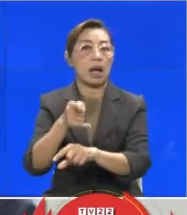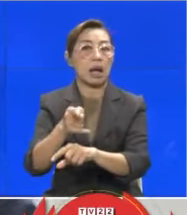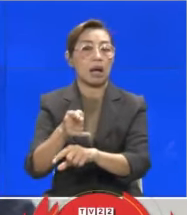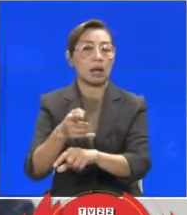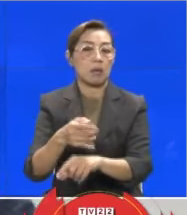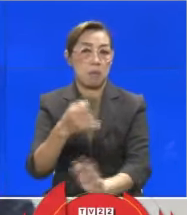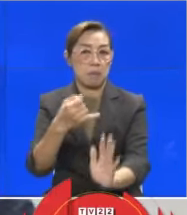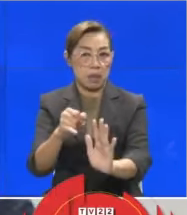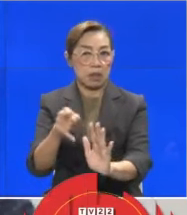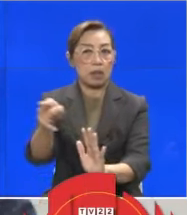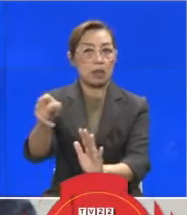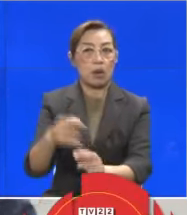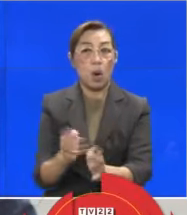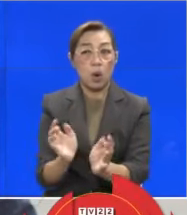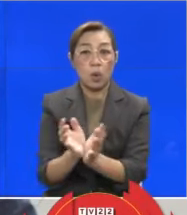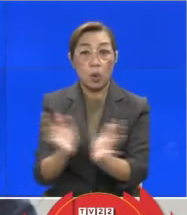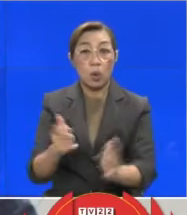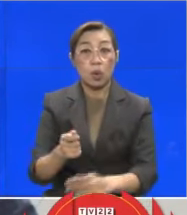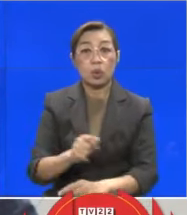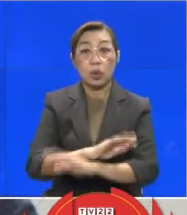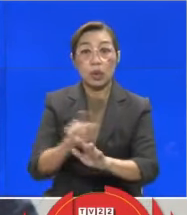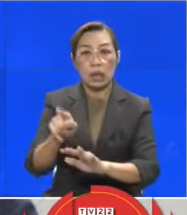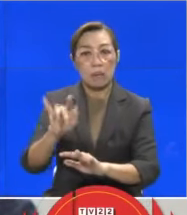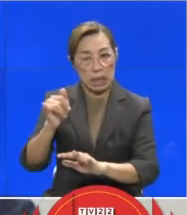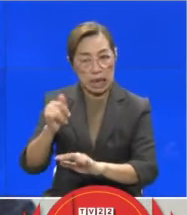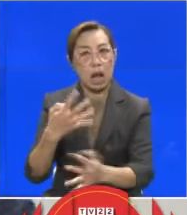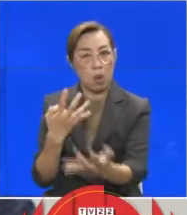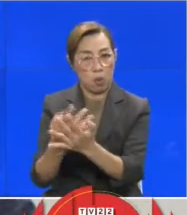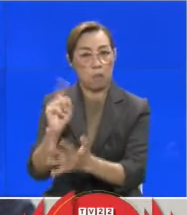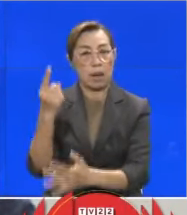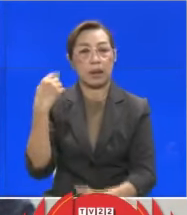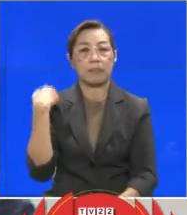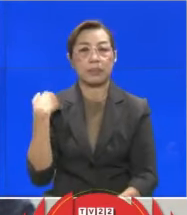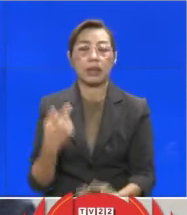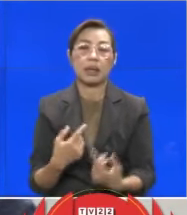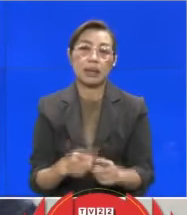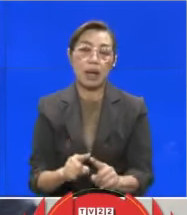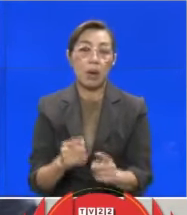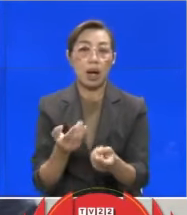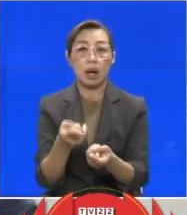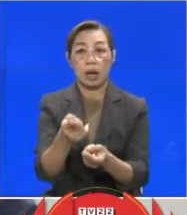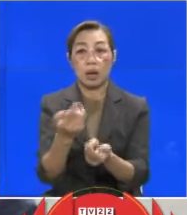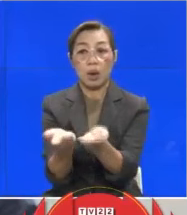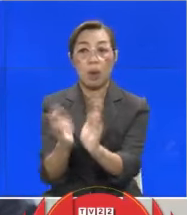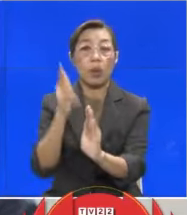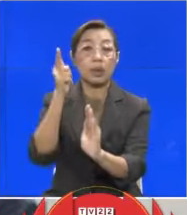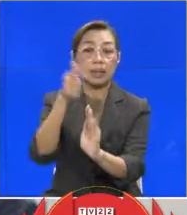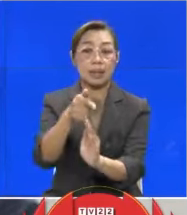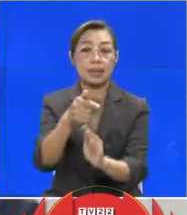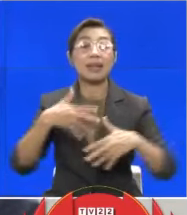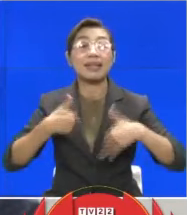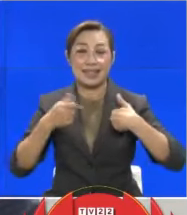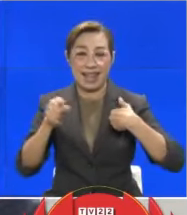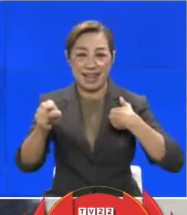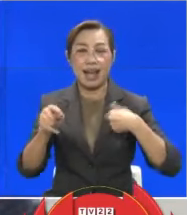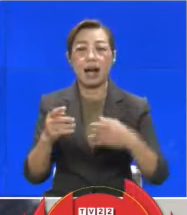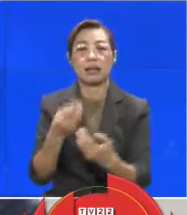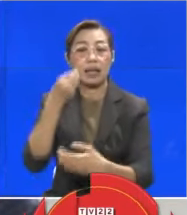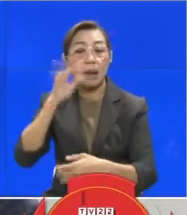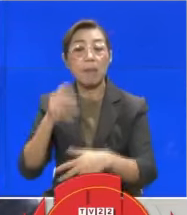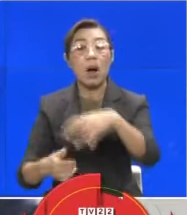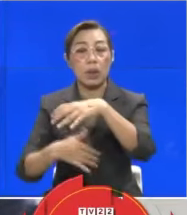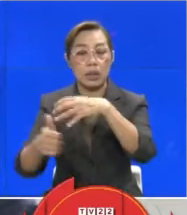ได้อันนี้ก็เป็นการเตือนจากสว.สมชายนะคะแล้วก็อีกมุมนึงก็ดีใจกับครอบครัวของคุณทักษิณที่ได้รับการพักโทษส่วนสังคม